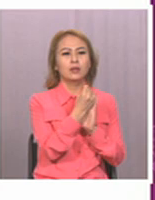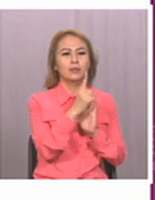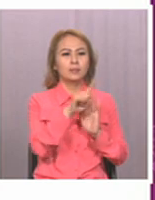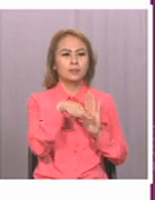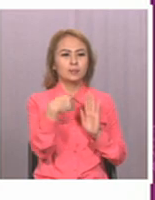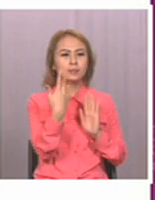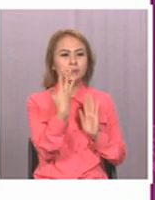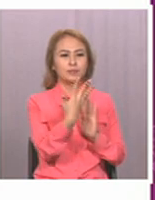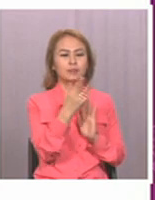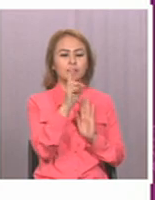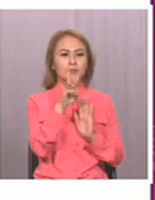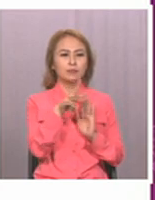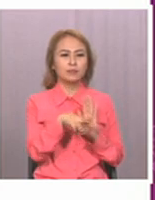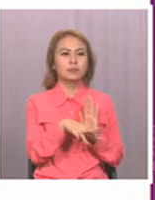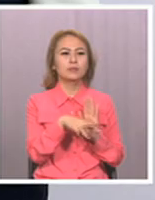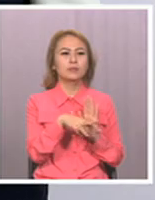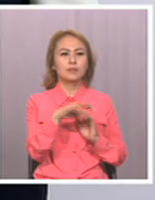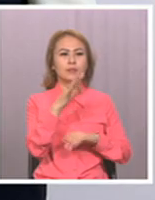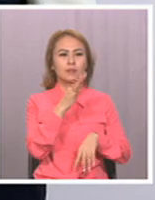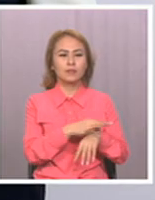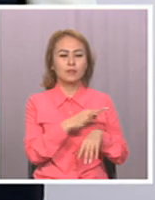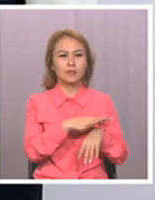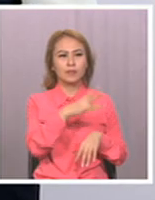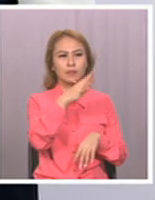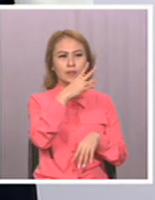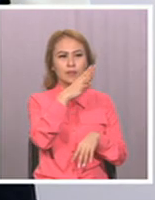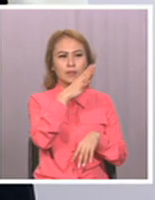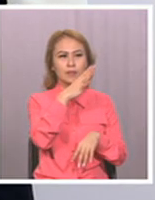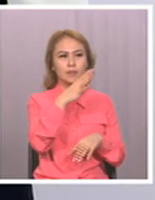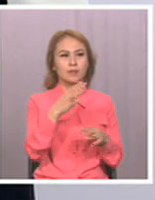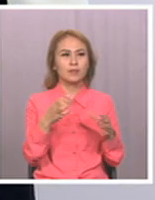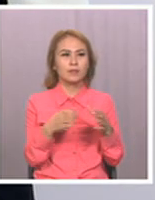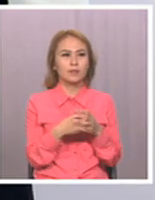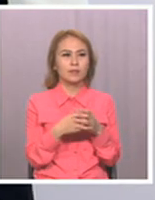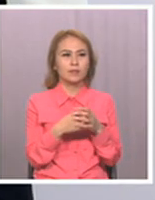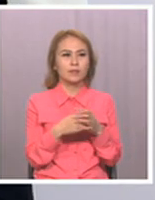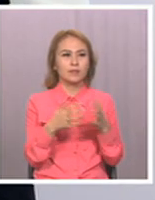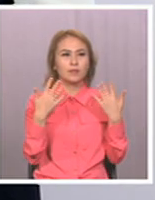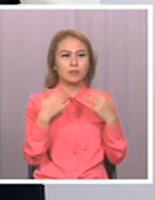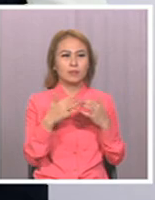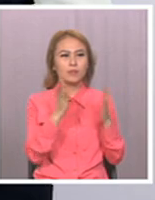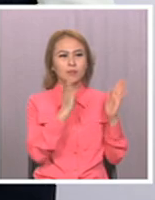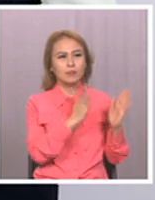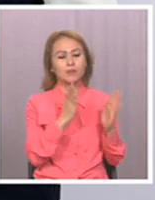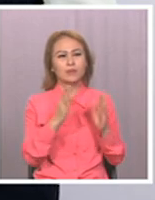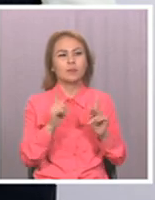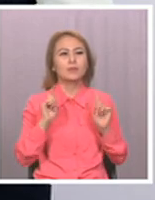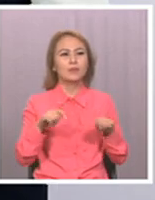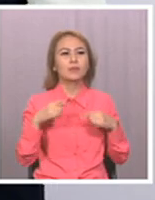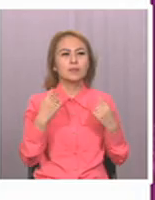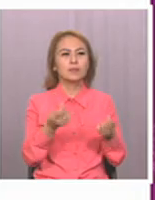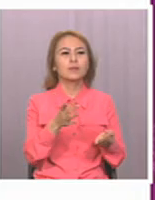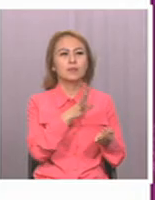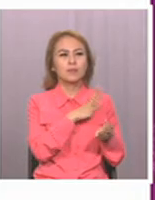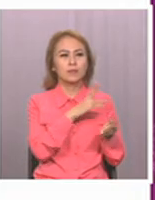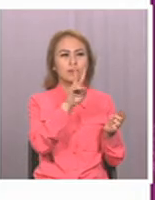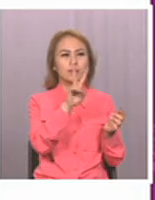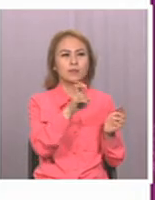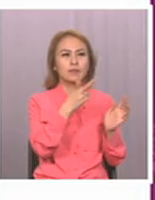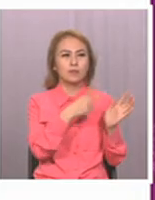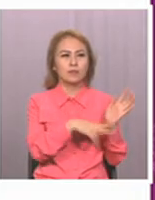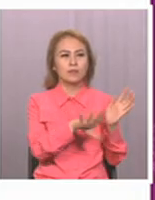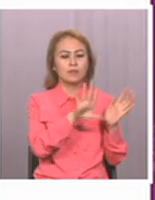11.5 км сағат болады екен. Келесі тапсырманы орындайық. Сандар қатары берілген